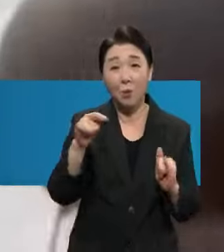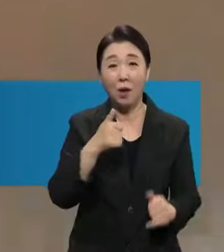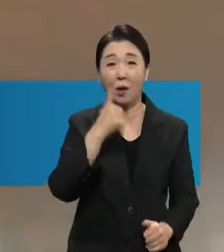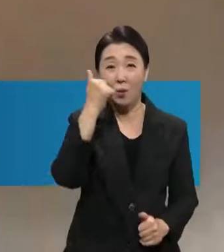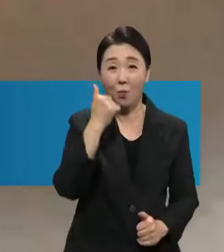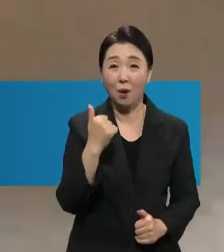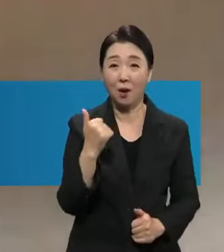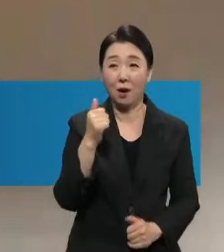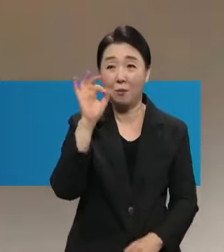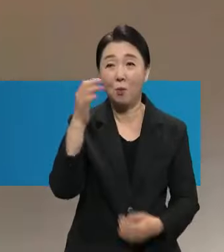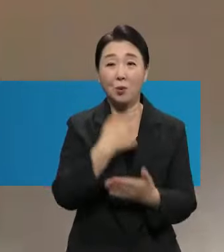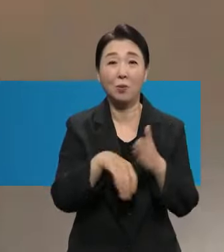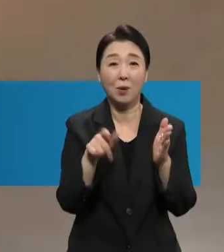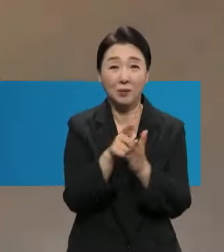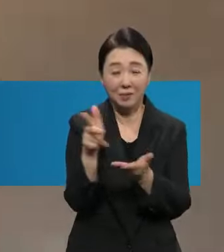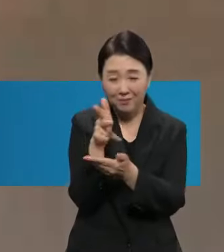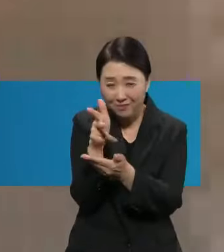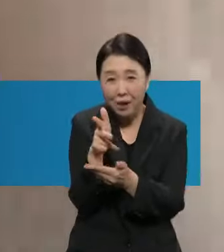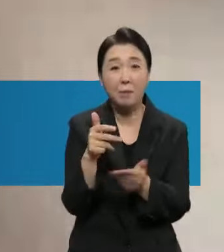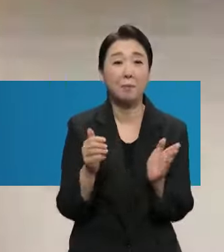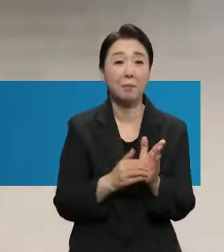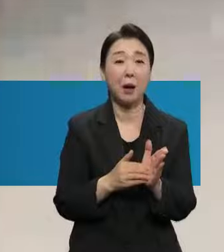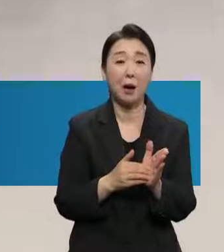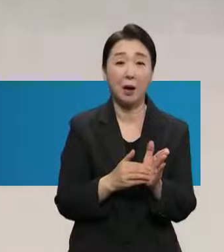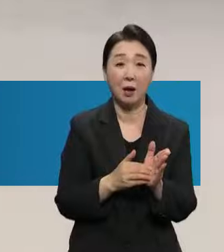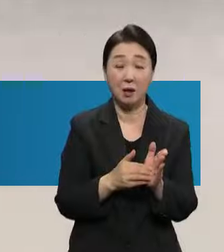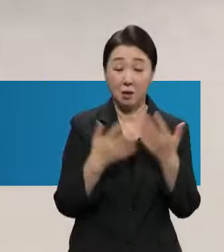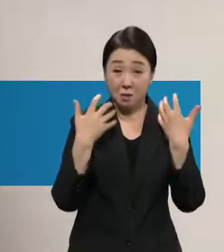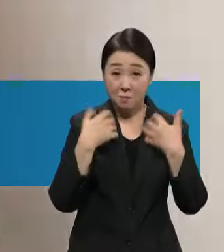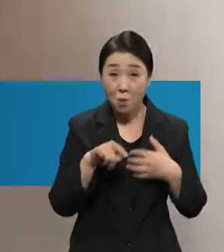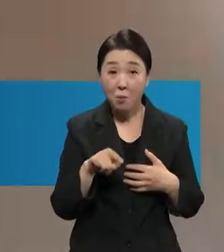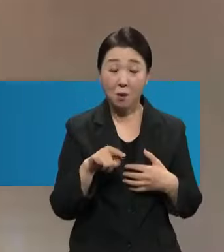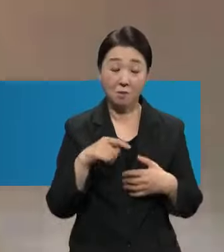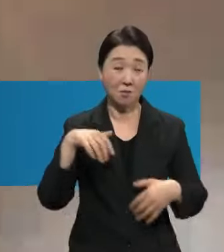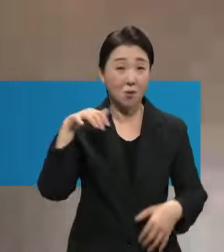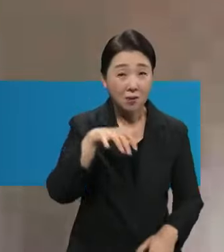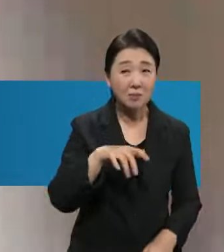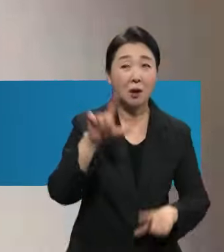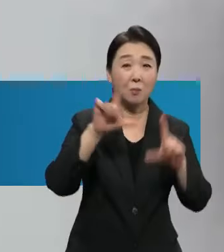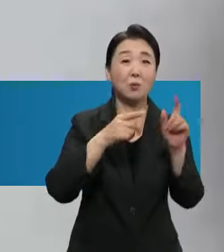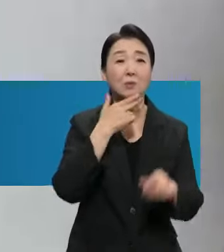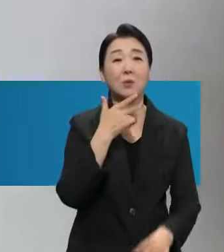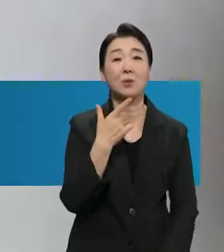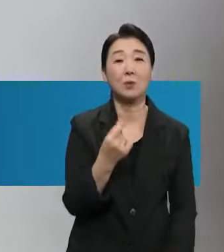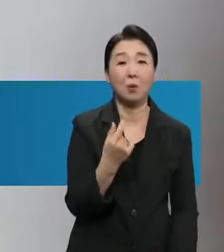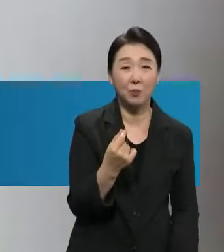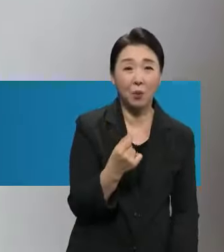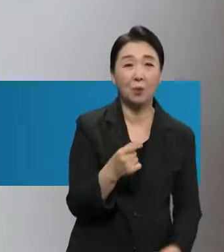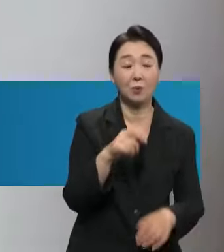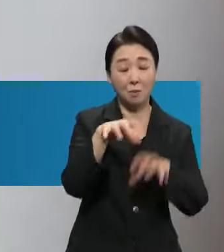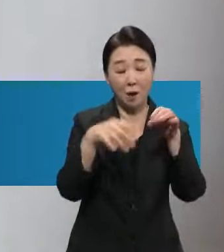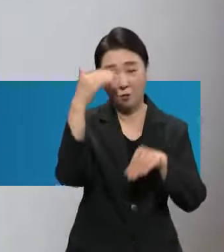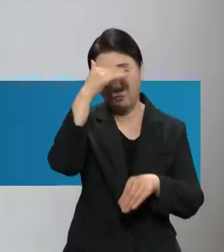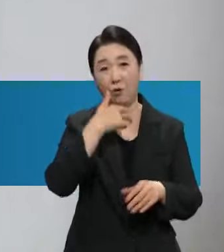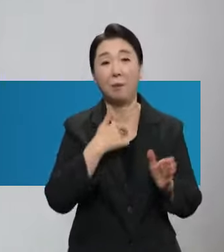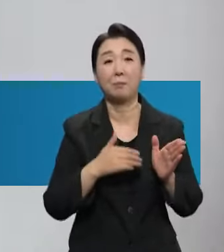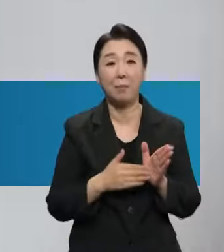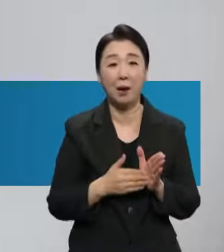위해서 카메라를 들고 쫓아다녔는데요. 다행히 표범은 공격적인 모습은 보이지 않은 채로 마을을